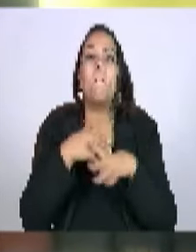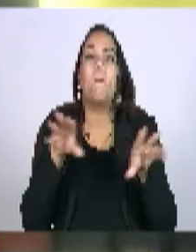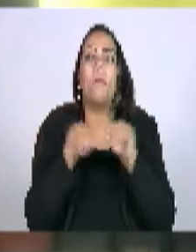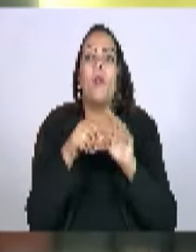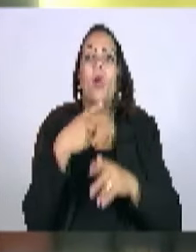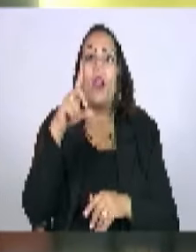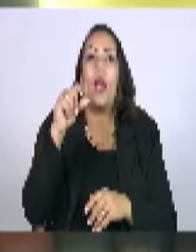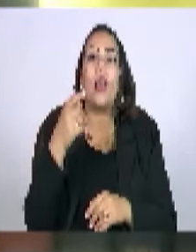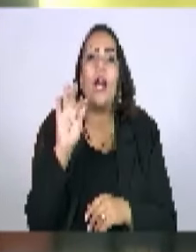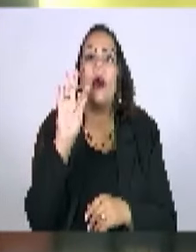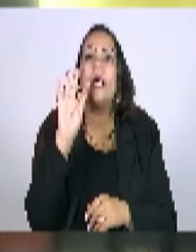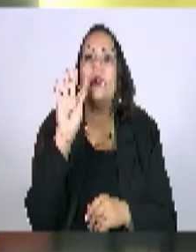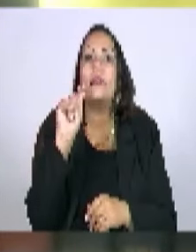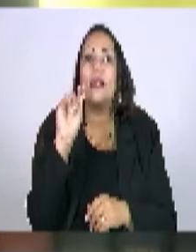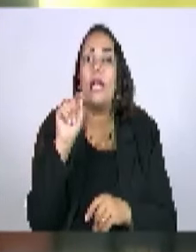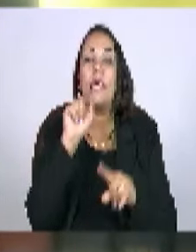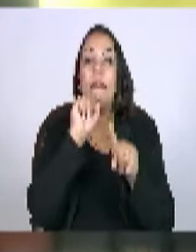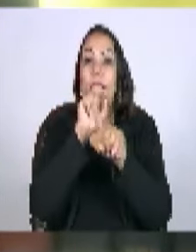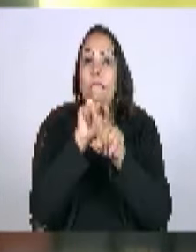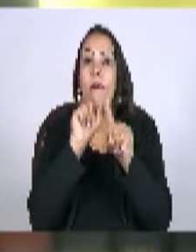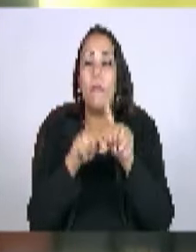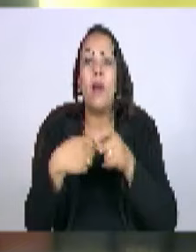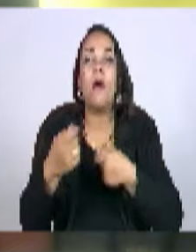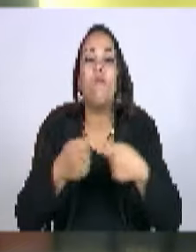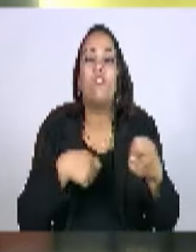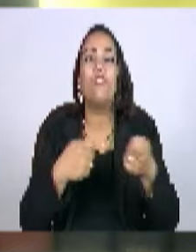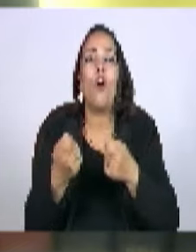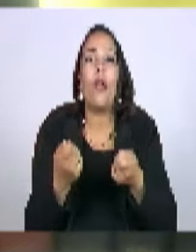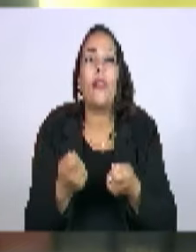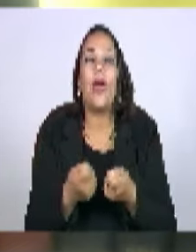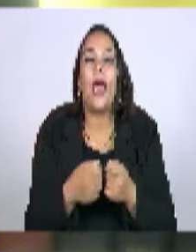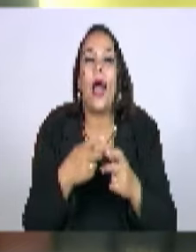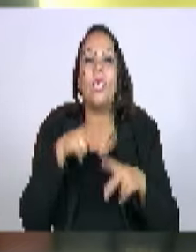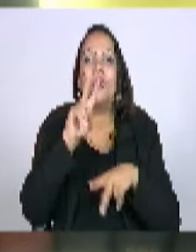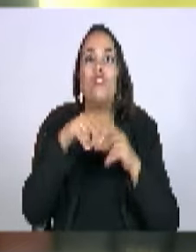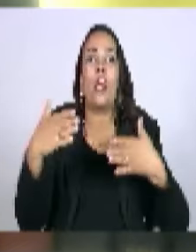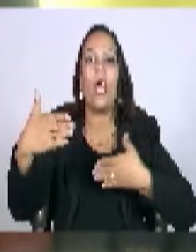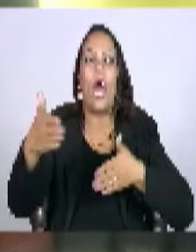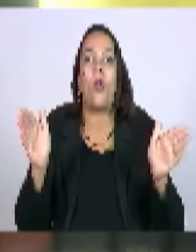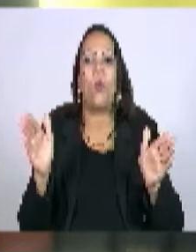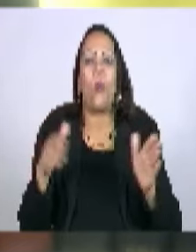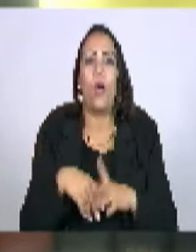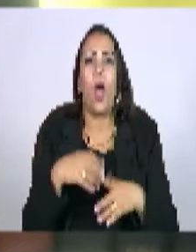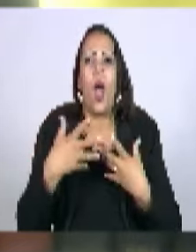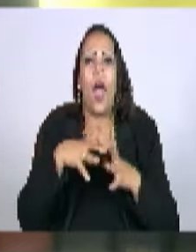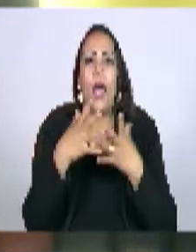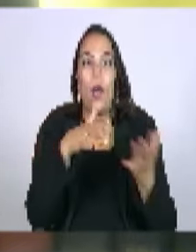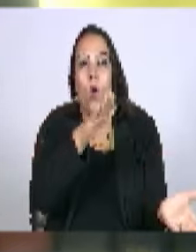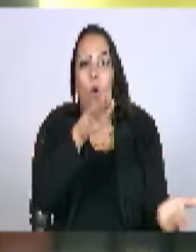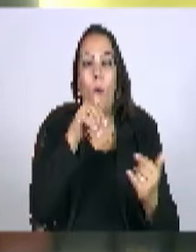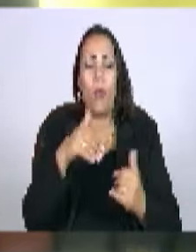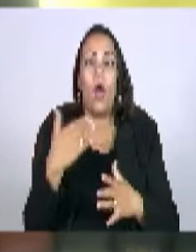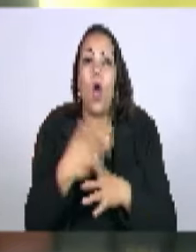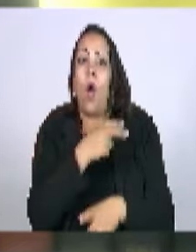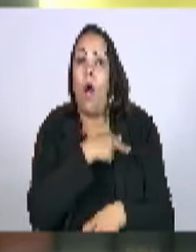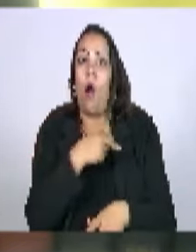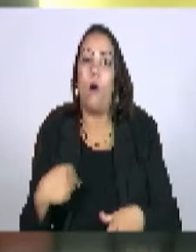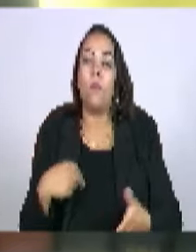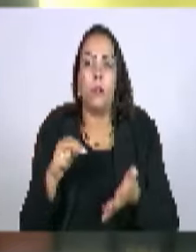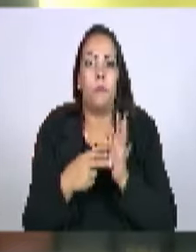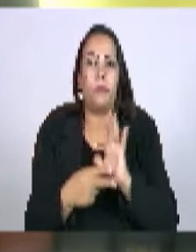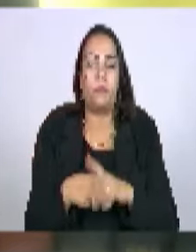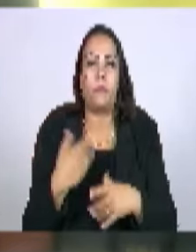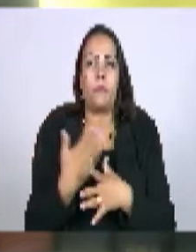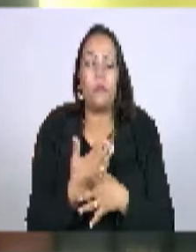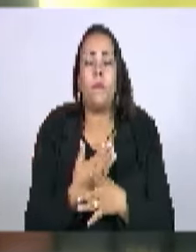بيقول ان في 30% من الانخفاض في تجاره الجمله ا ان الحكومه لما بتخرج السلع